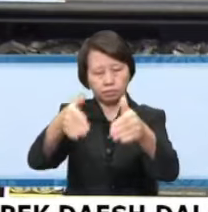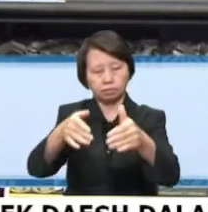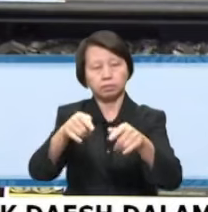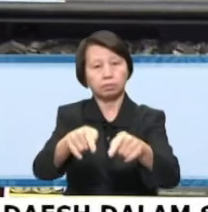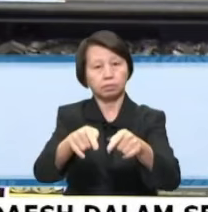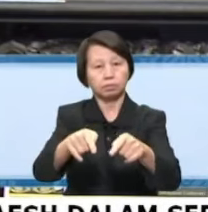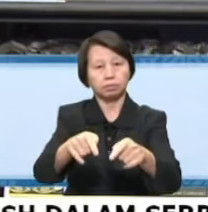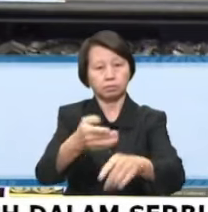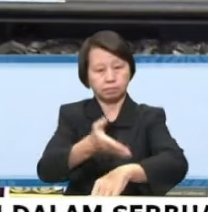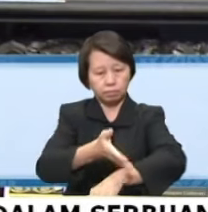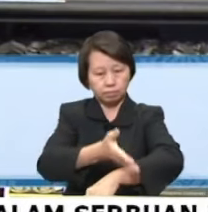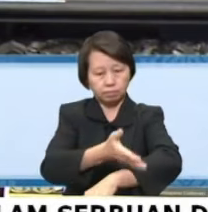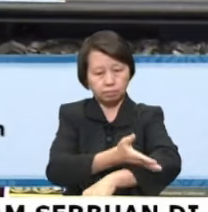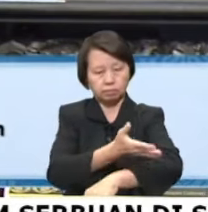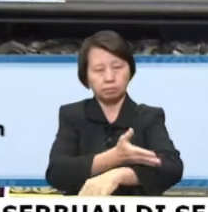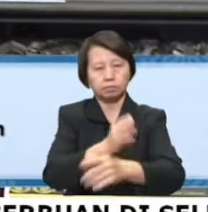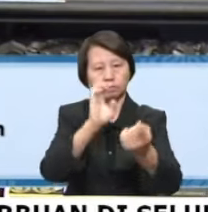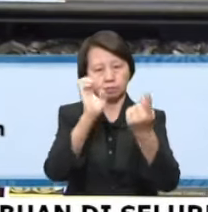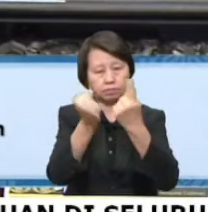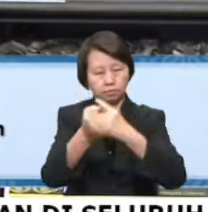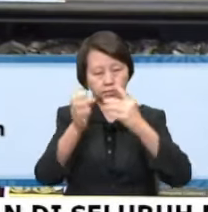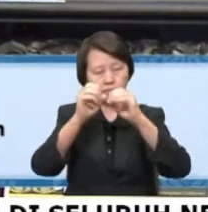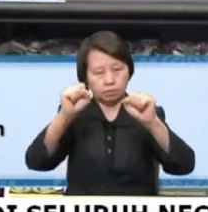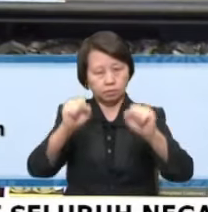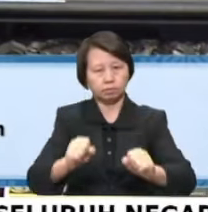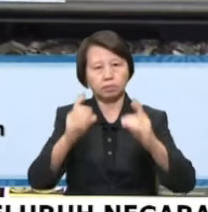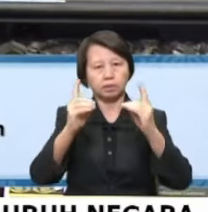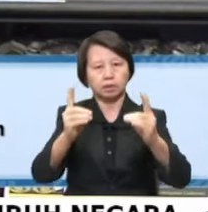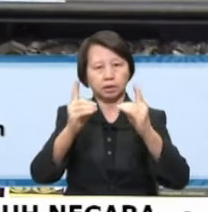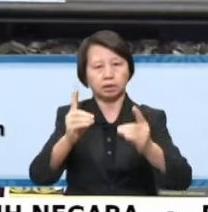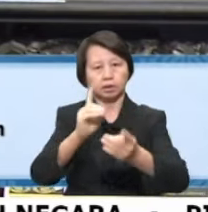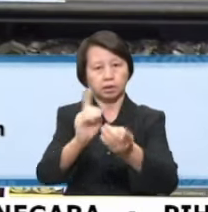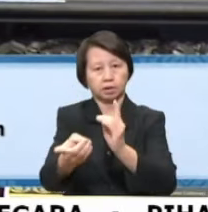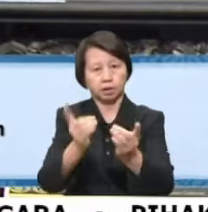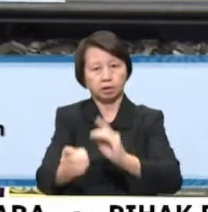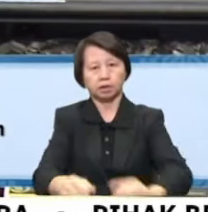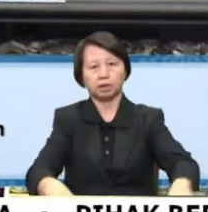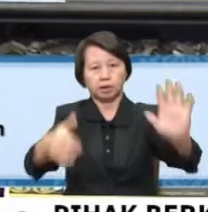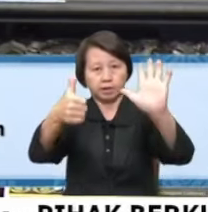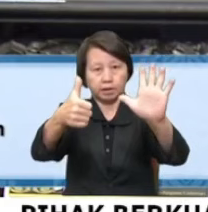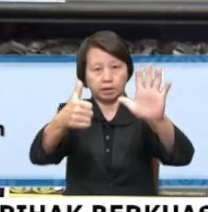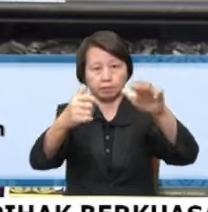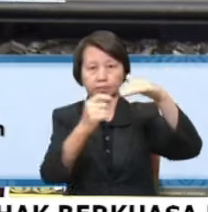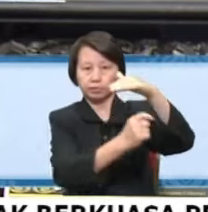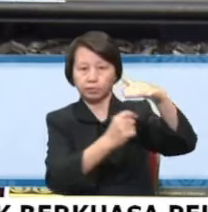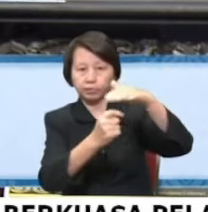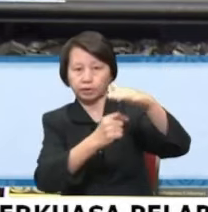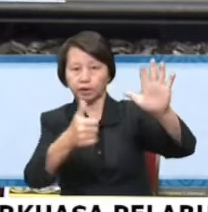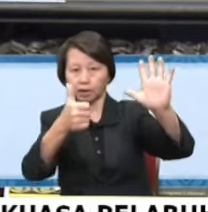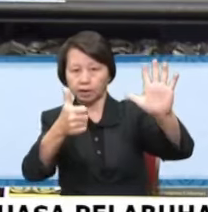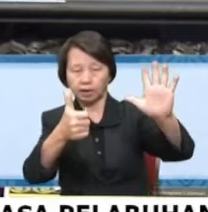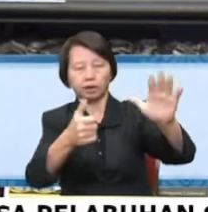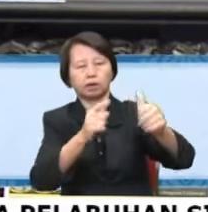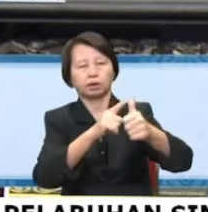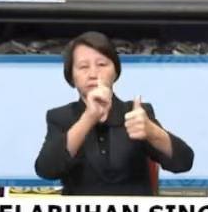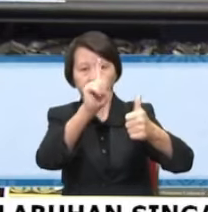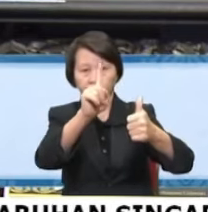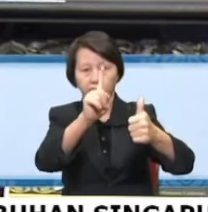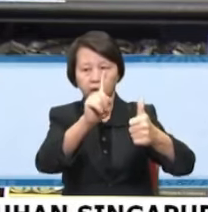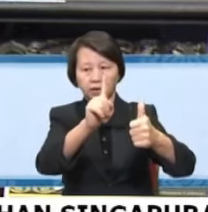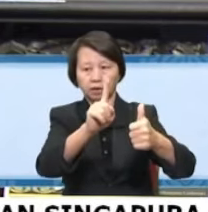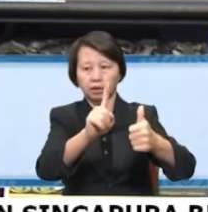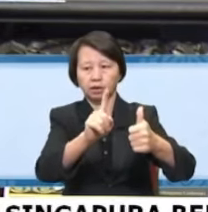kepada pemerkasaan ekosistem pendidikan digital yang meliputi 6 teras strategik, iaitu nombor 1,